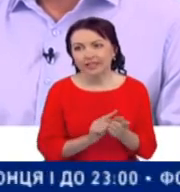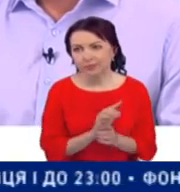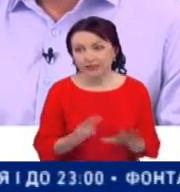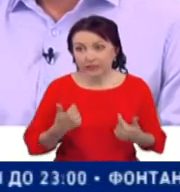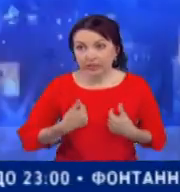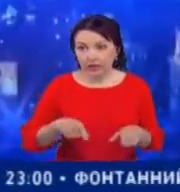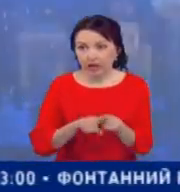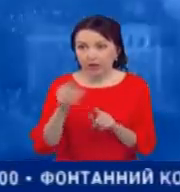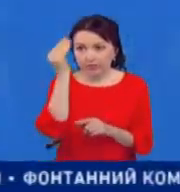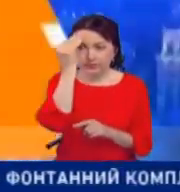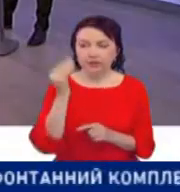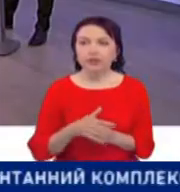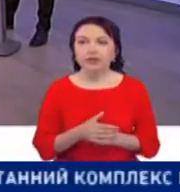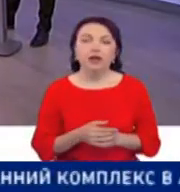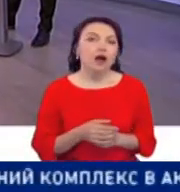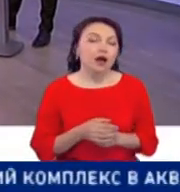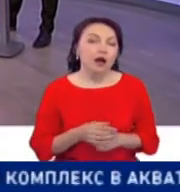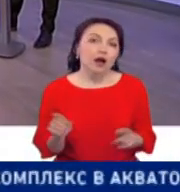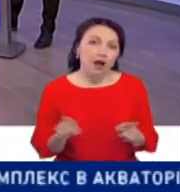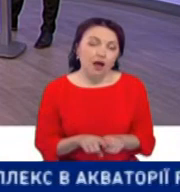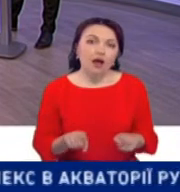бачу, не зміниться. Але тим не менше,